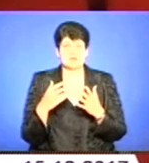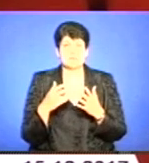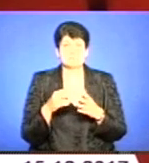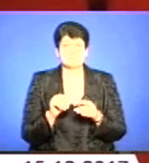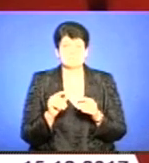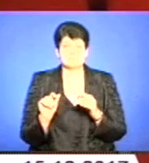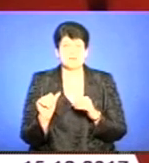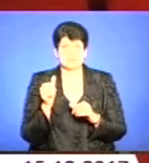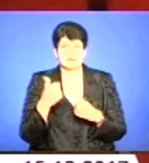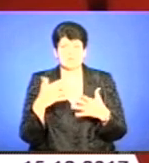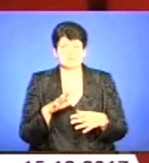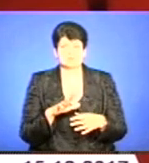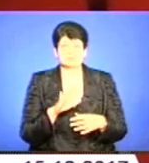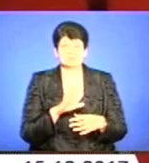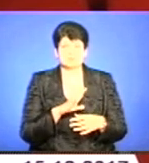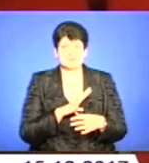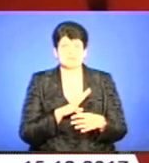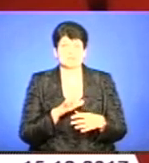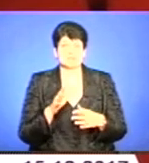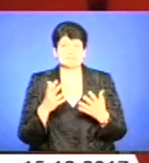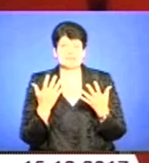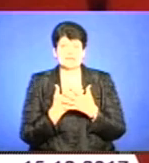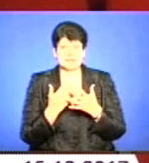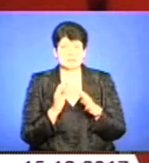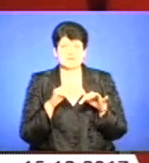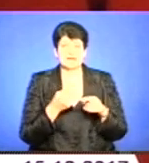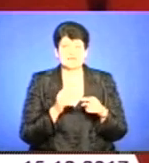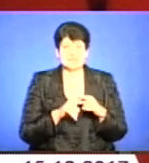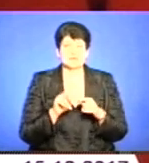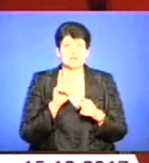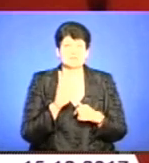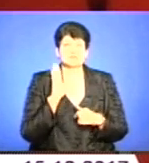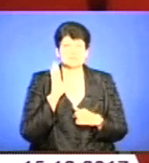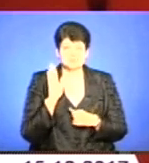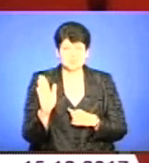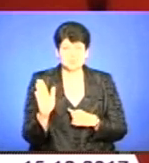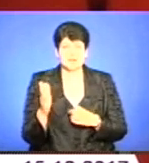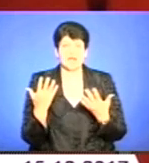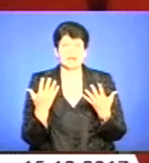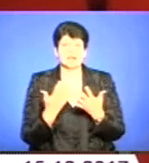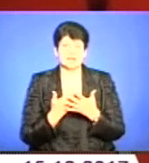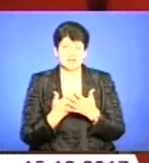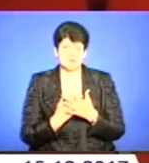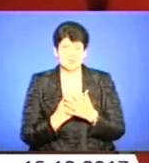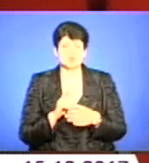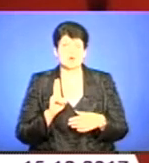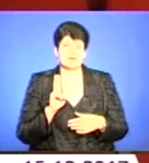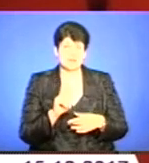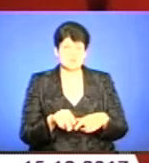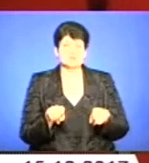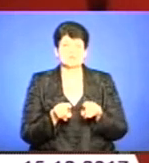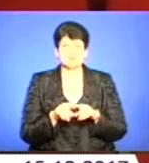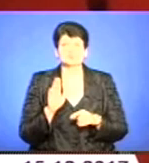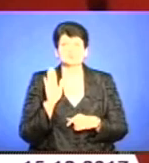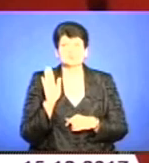якої відбудеться під час кінохвилі. А цей тролейбус, що буде задіяний як кінотролейбус, то так само він буде